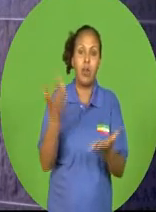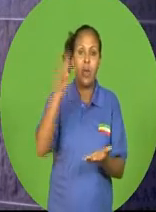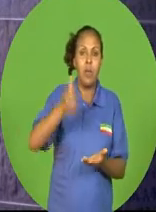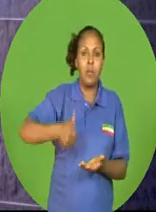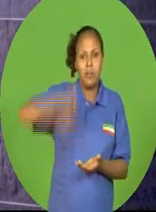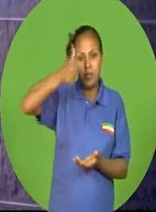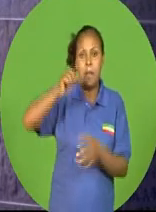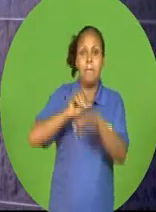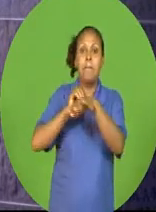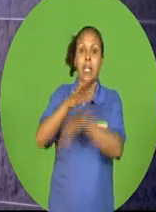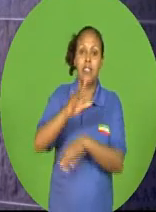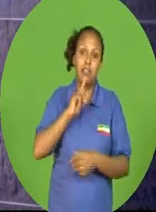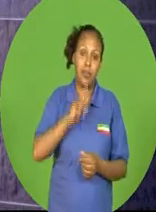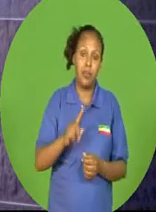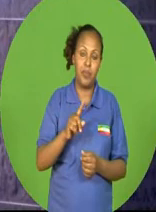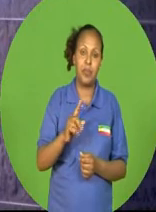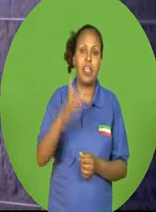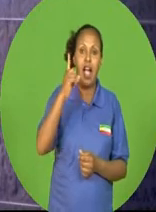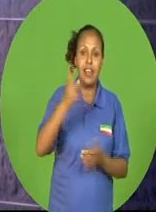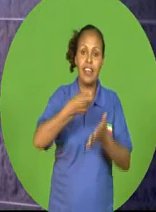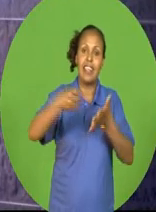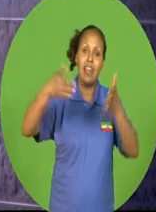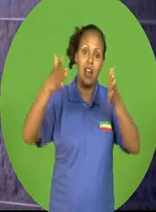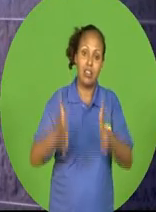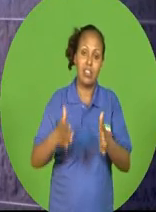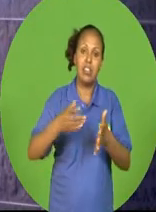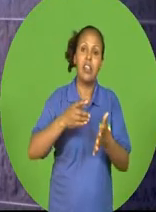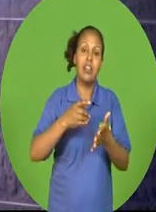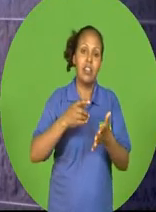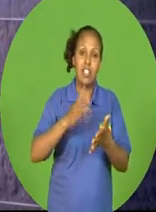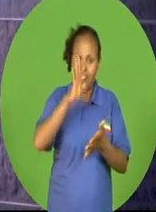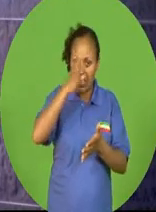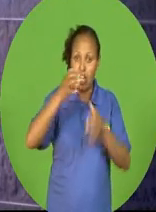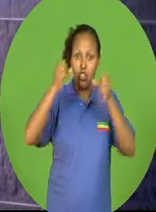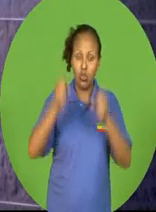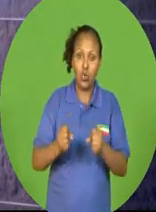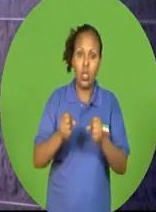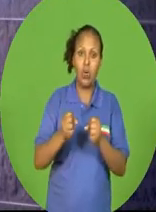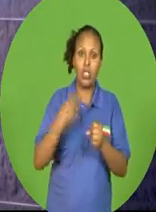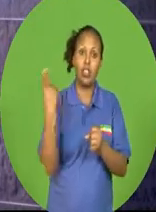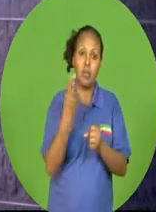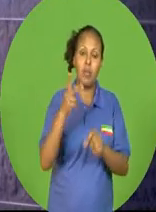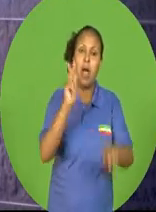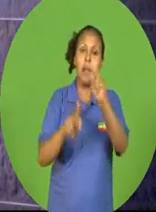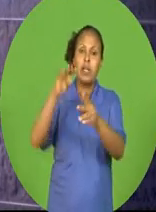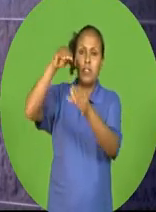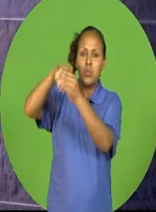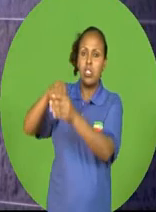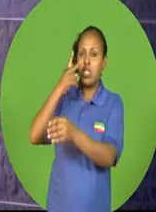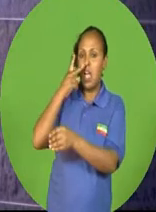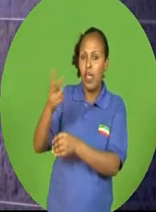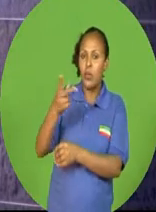ነገር ወይም አንኳር መልእክት ነው። አንድ ደራሲ የፈጠራ ችሎታውን ተጠቅሞ በማህበረሰብ